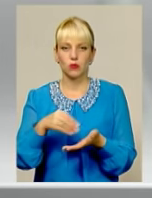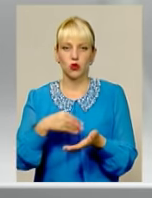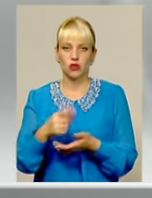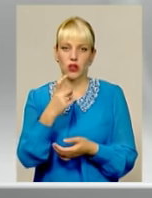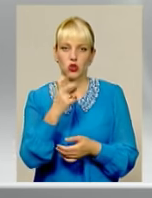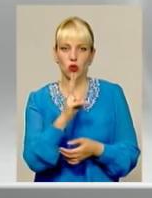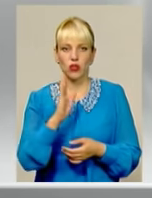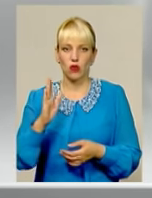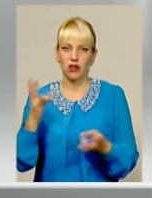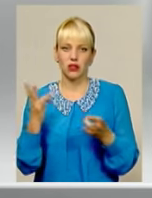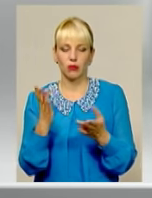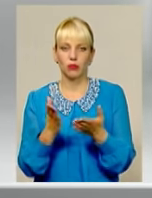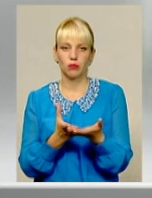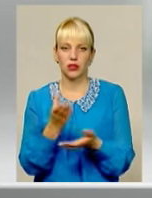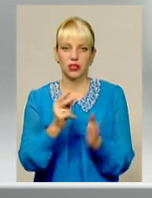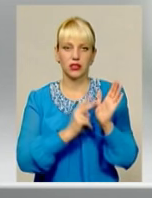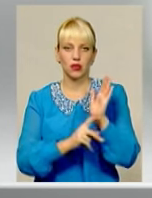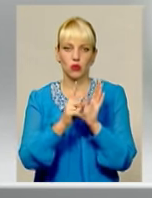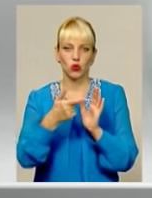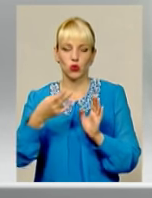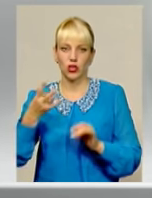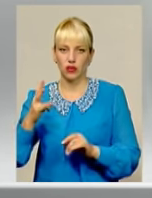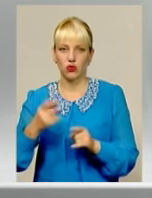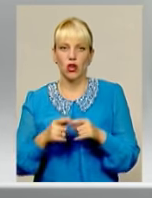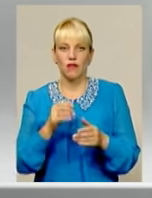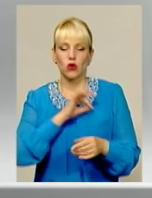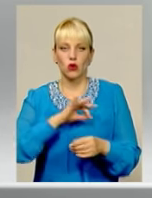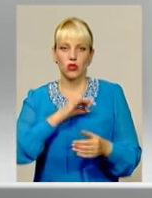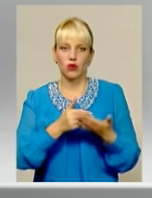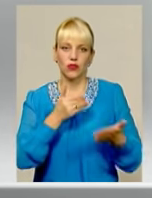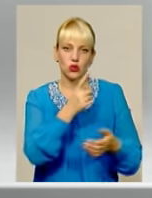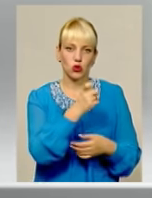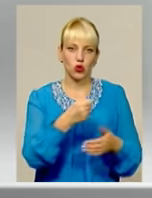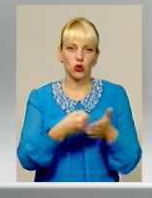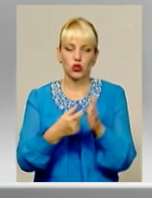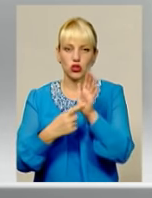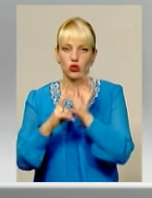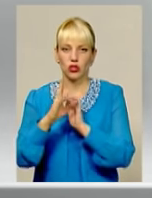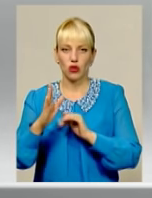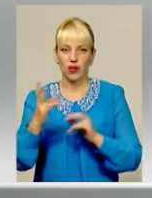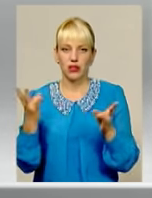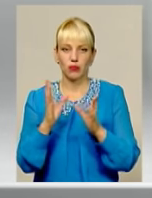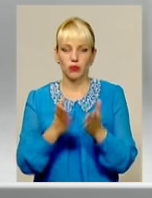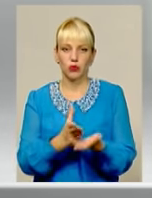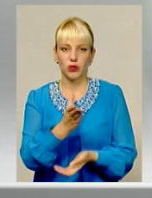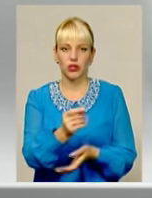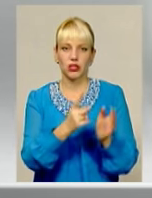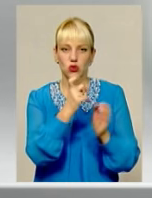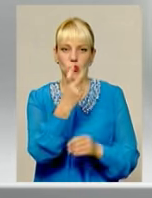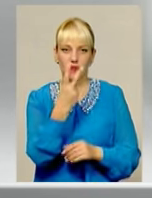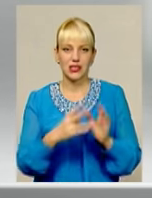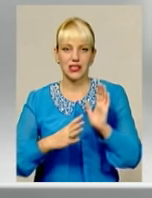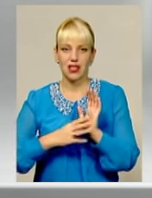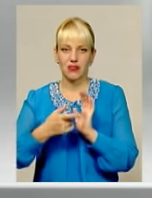до 100 кВт слід буде сплатити 71 гривню. Використовуючи від 100 до 600 кВт доведеться заплатити 129